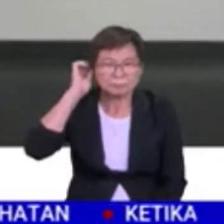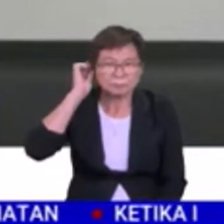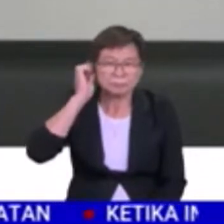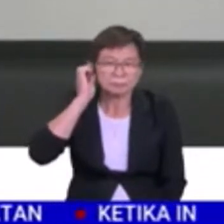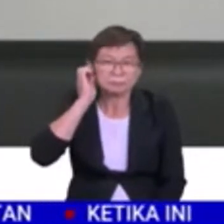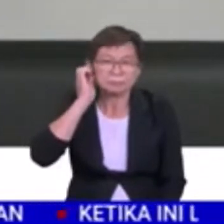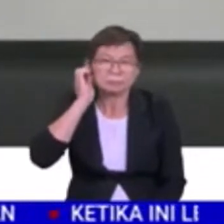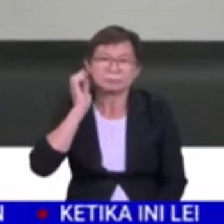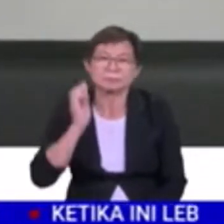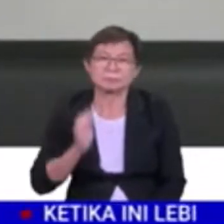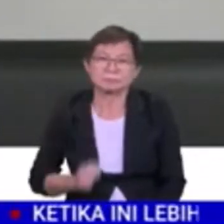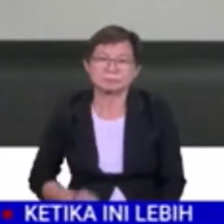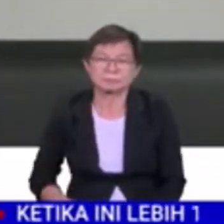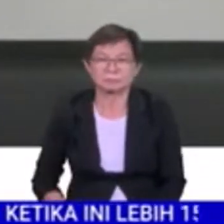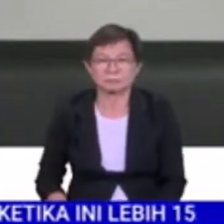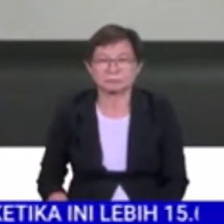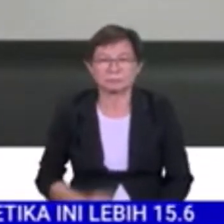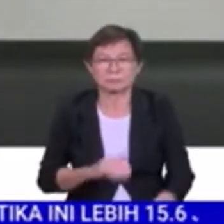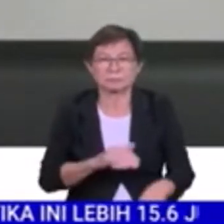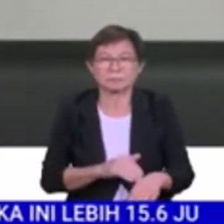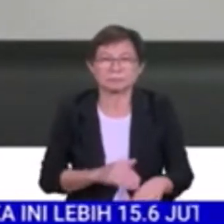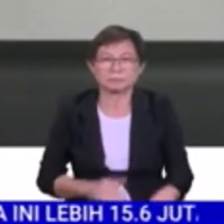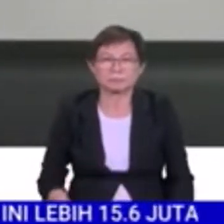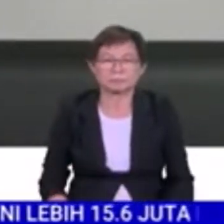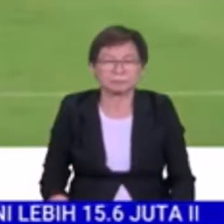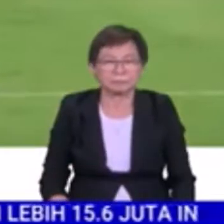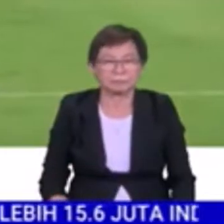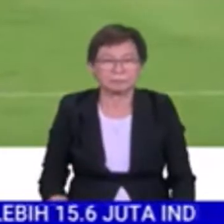bukan masalah kepada mana-mana pihak.